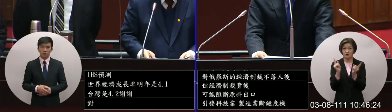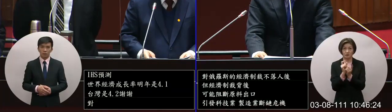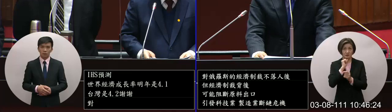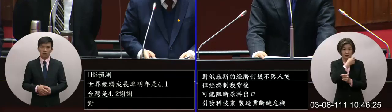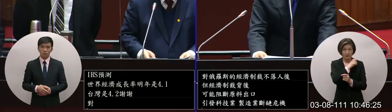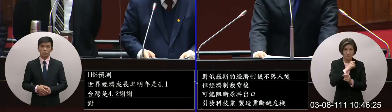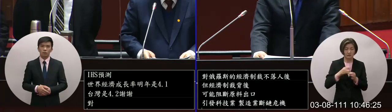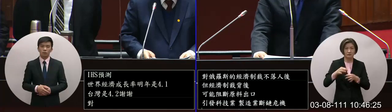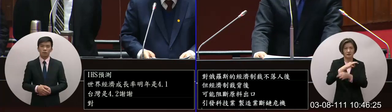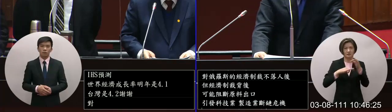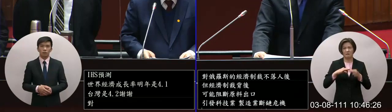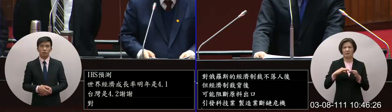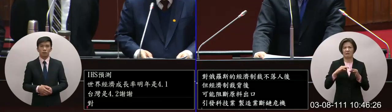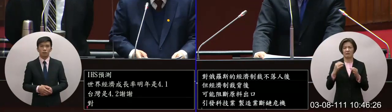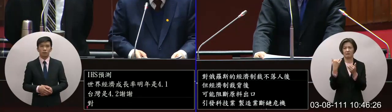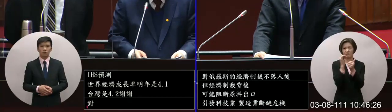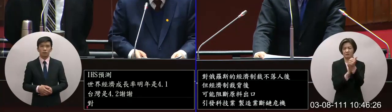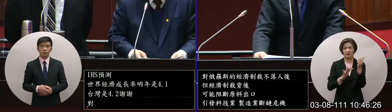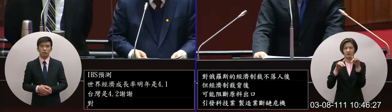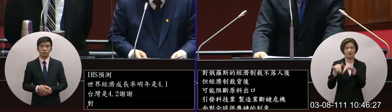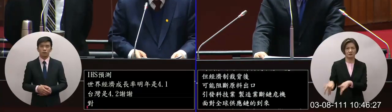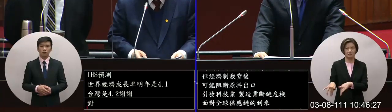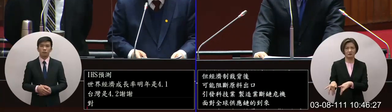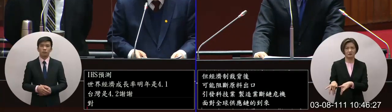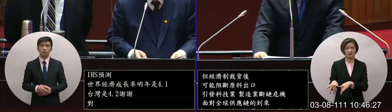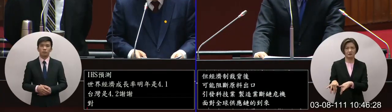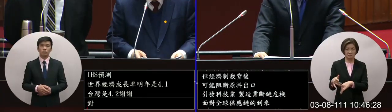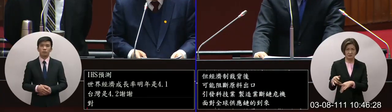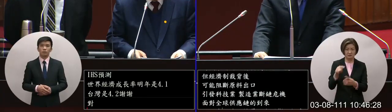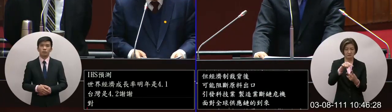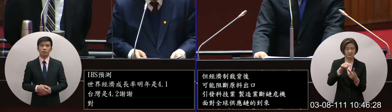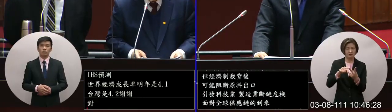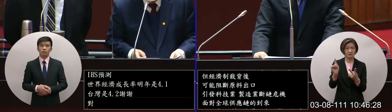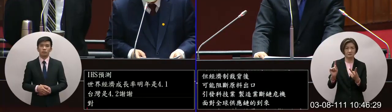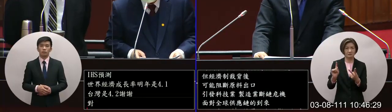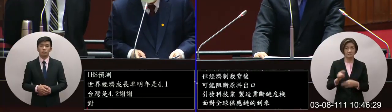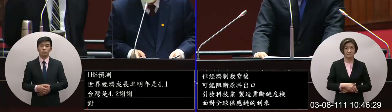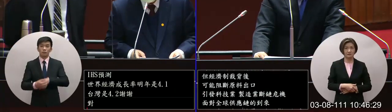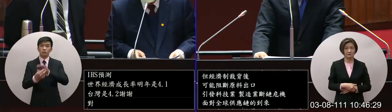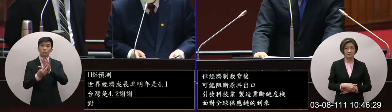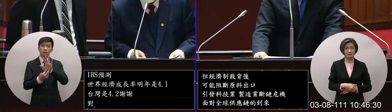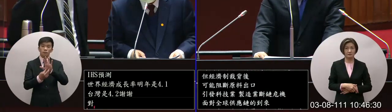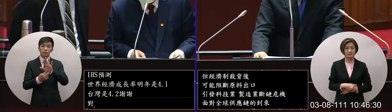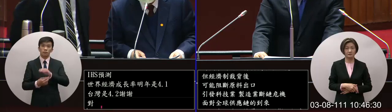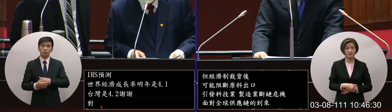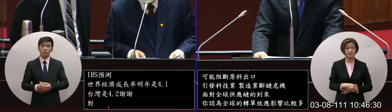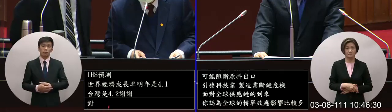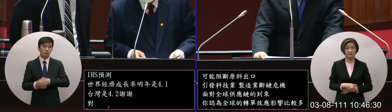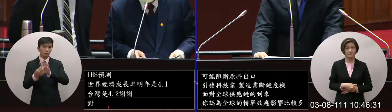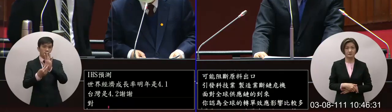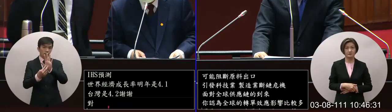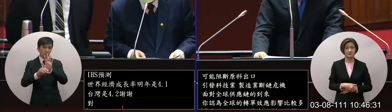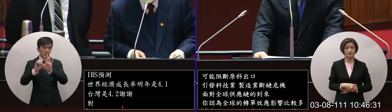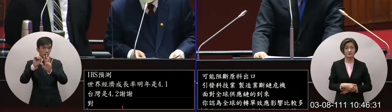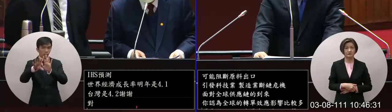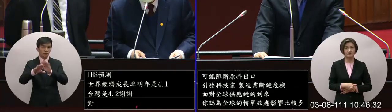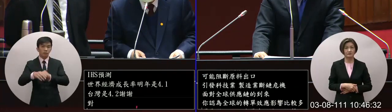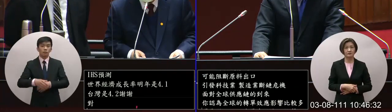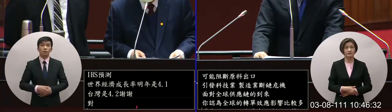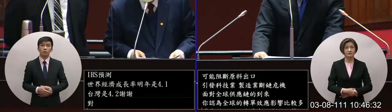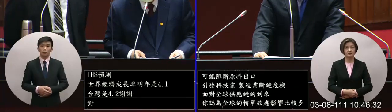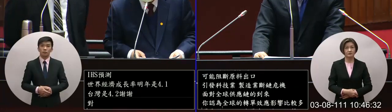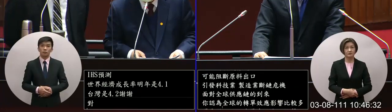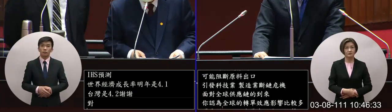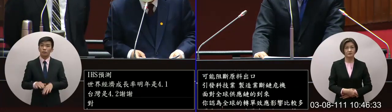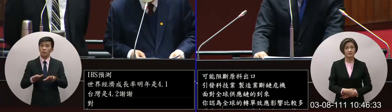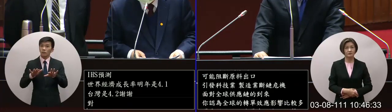济带来负面冲击影响的不确定性比较大？这两种 跟那个委员报告一下，因为我们